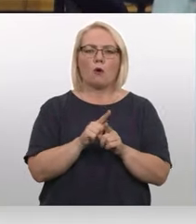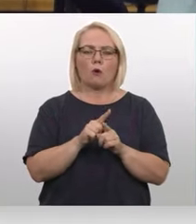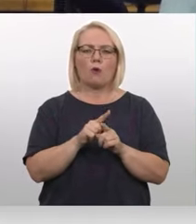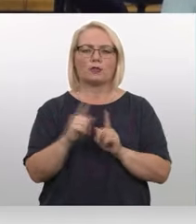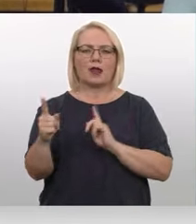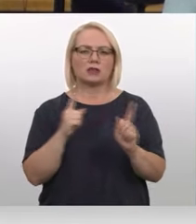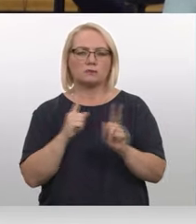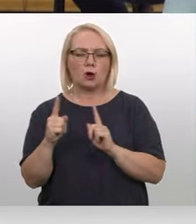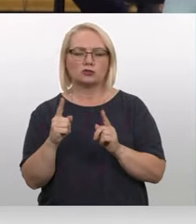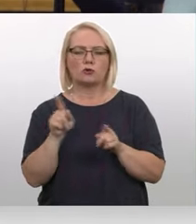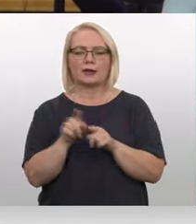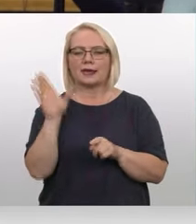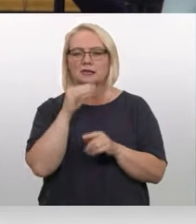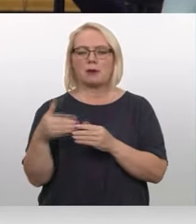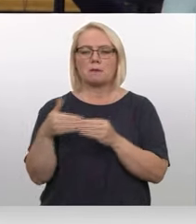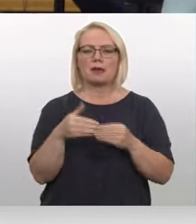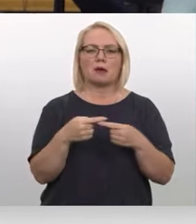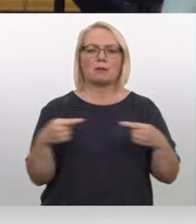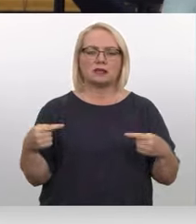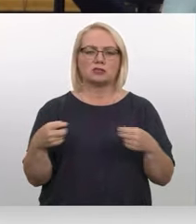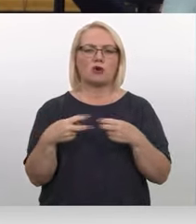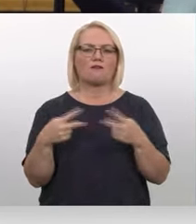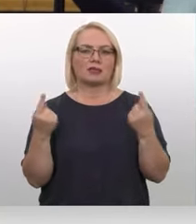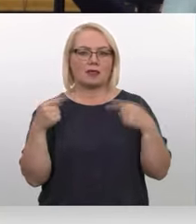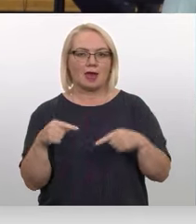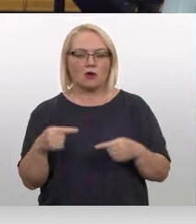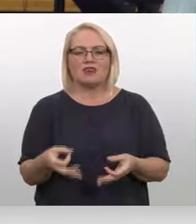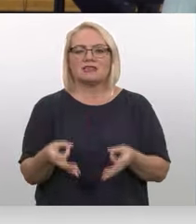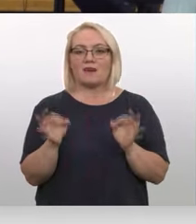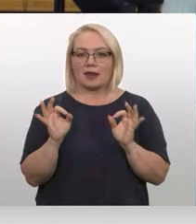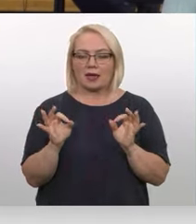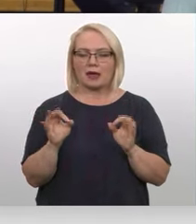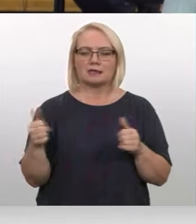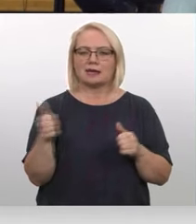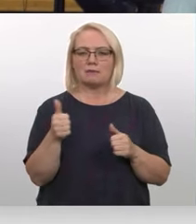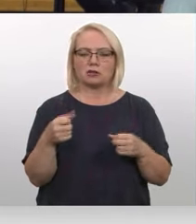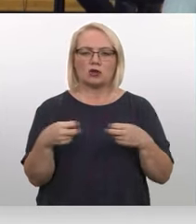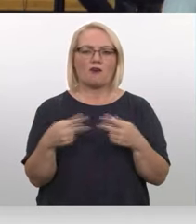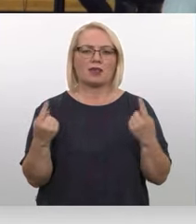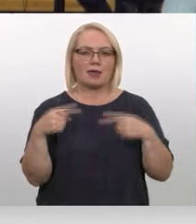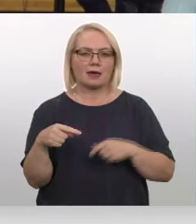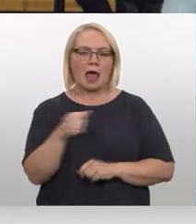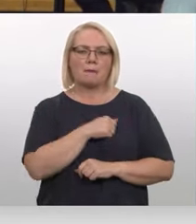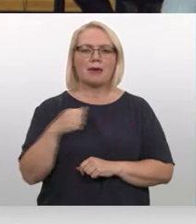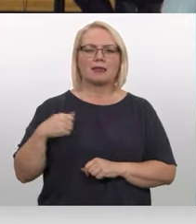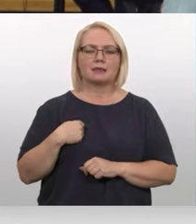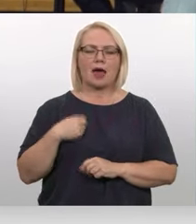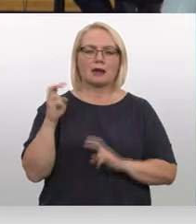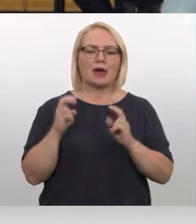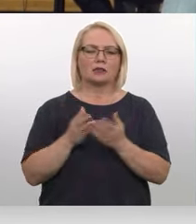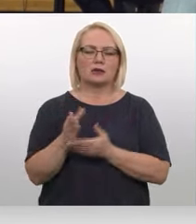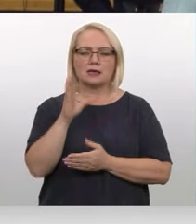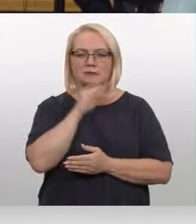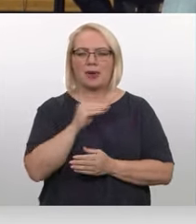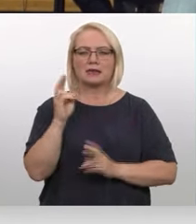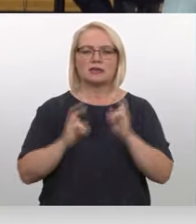iespējas piegādāt preces konflikta laikā. Un vissvarīgākais resurs, īpaši konflikta laikā, pati militārā industrija, spēc saražot